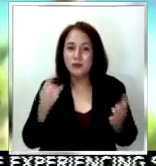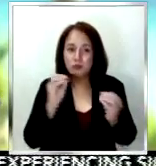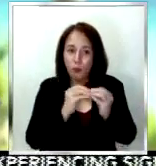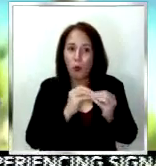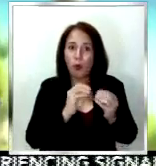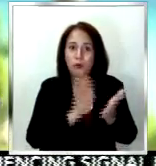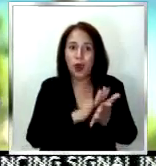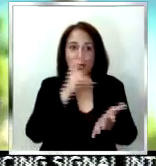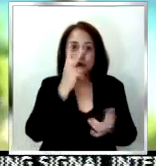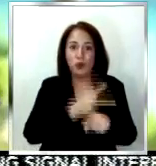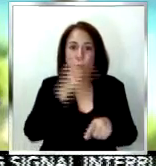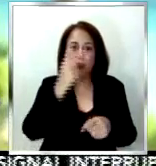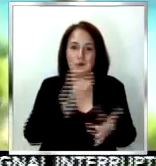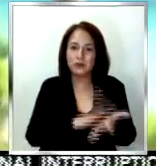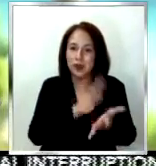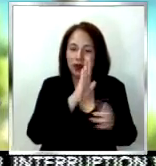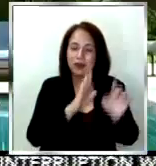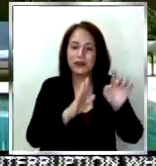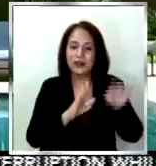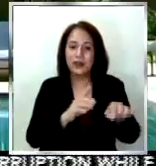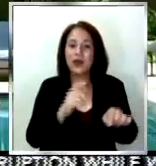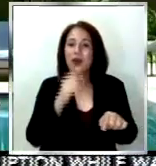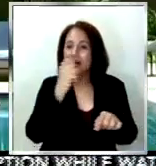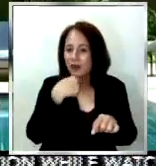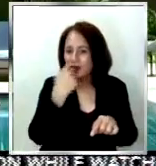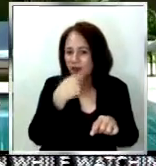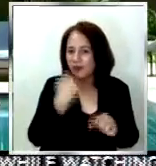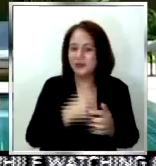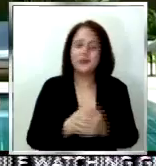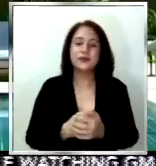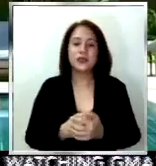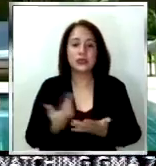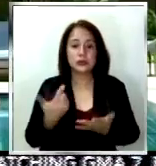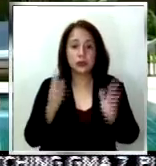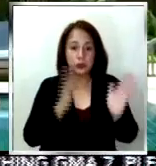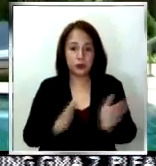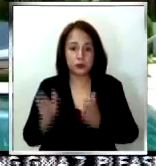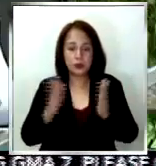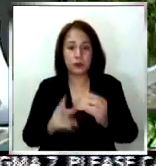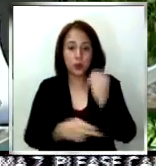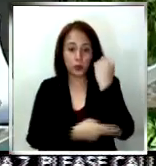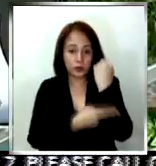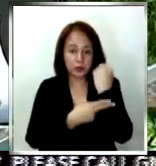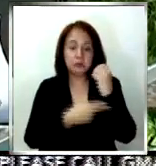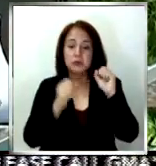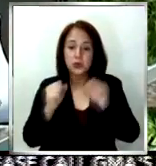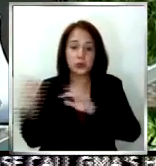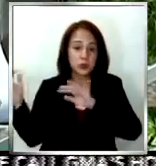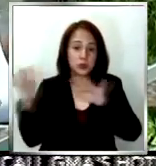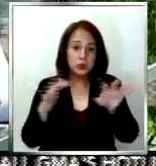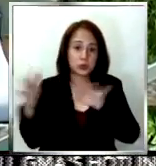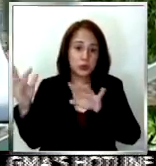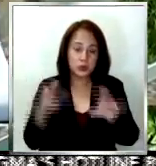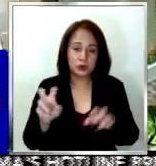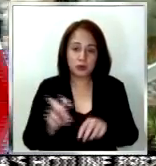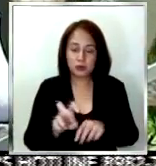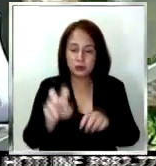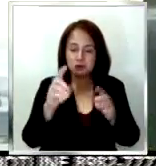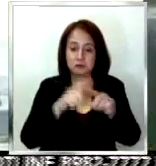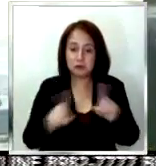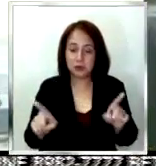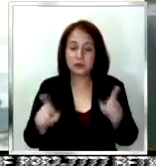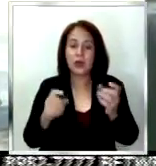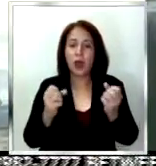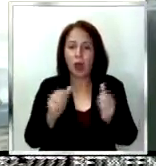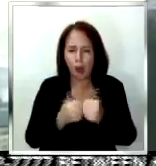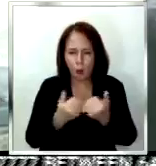yung cost ng PCR test. Naghahanda na rin ang mga hotel sa posibleng pagdami ng mga turista. Pero paano raw darami kung marami